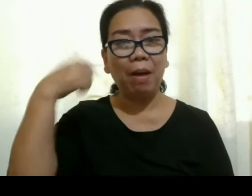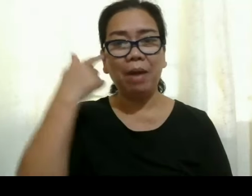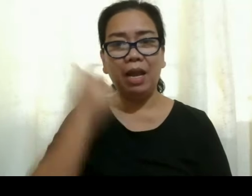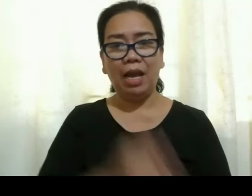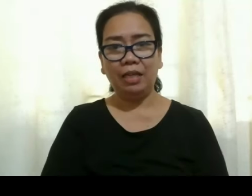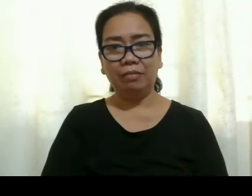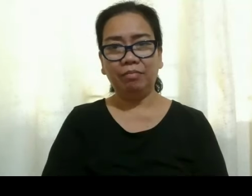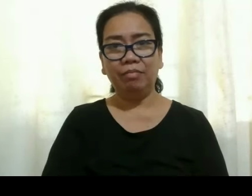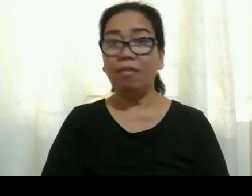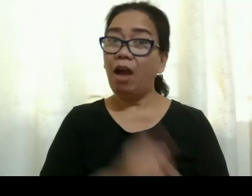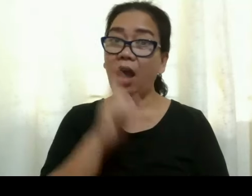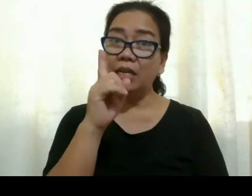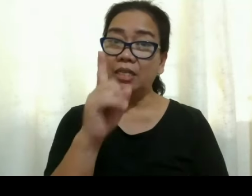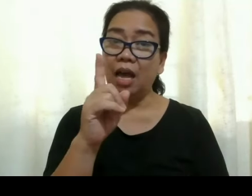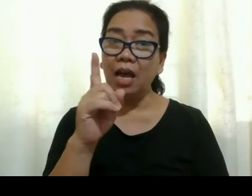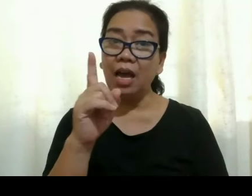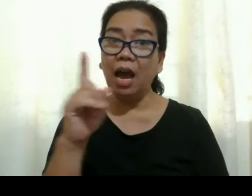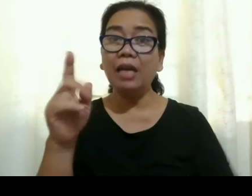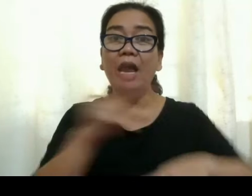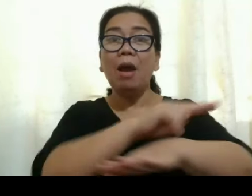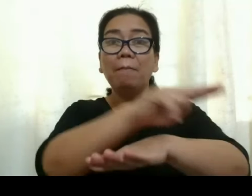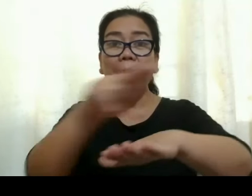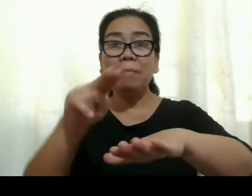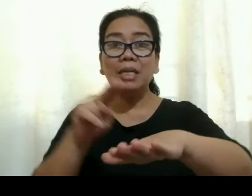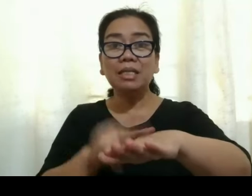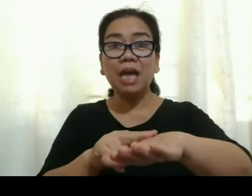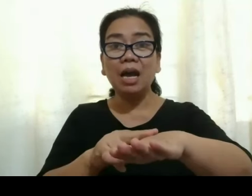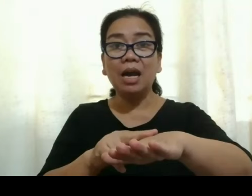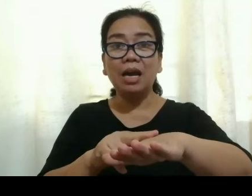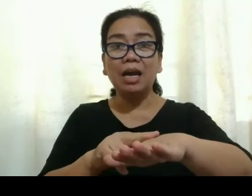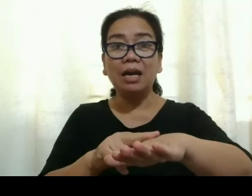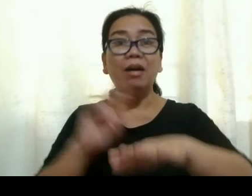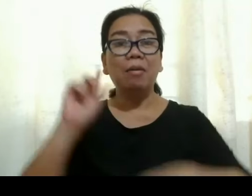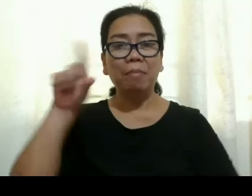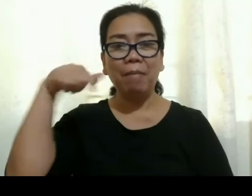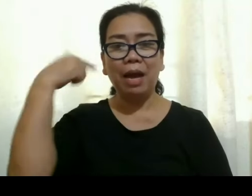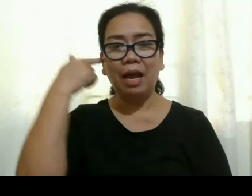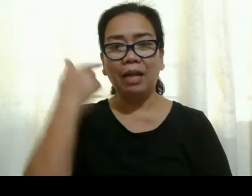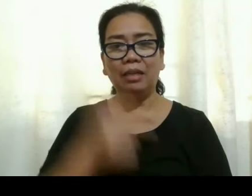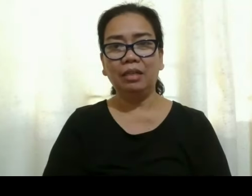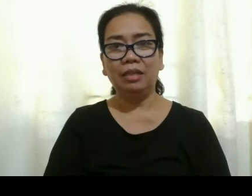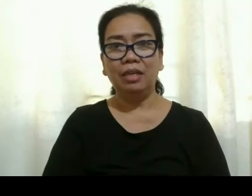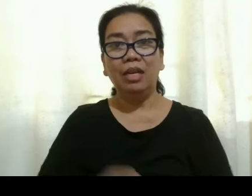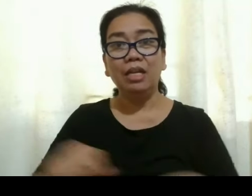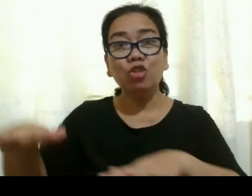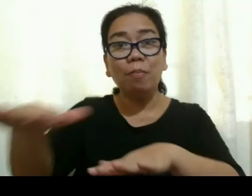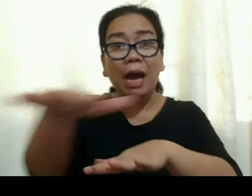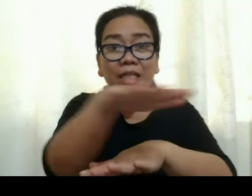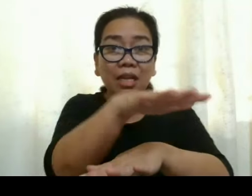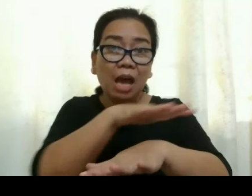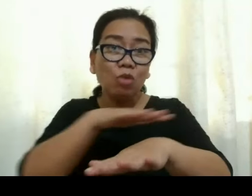ng pamahalaan. Ang isa ay ang pambansang pamahalaan